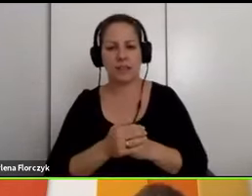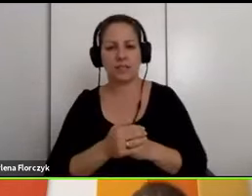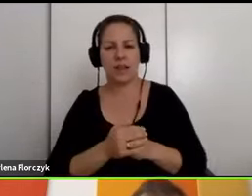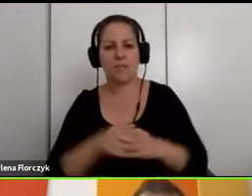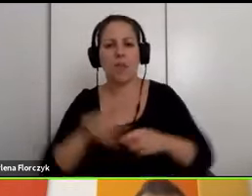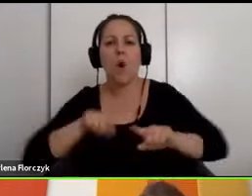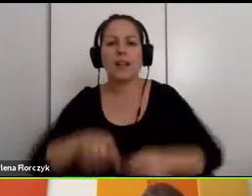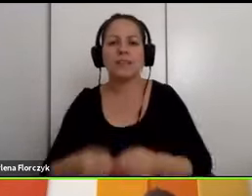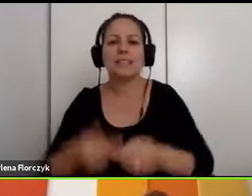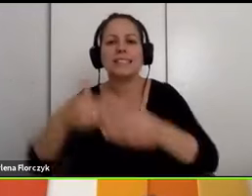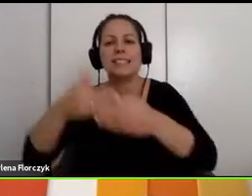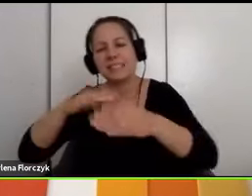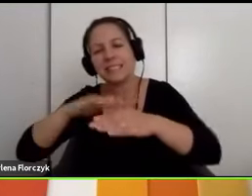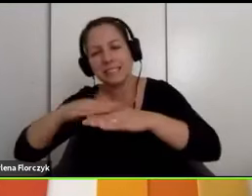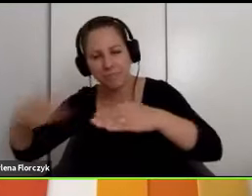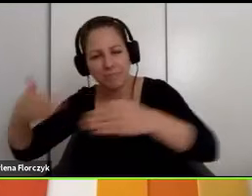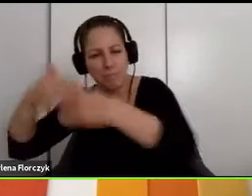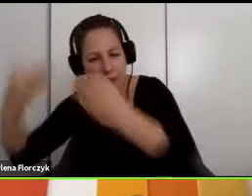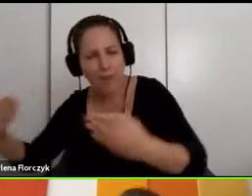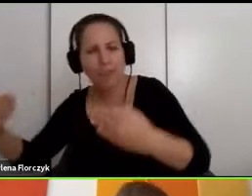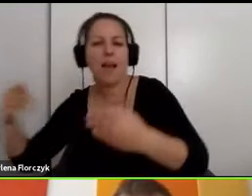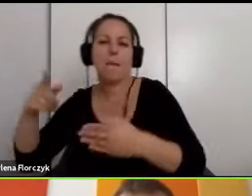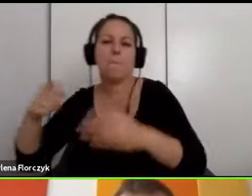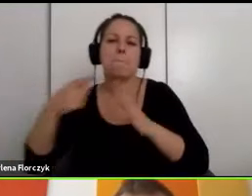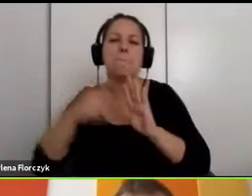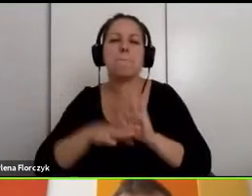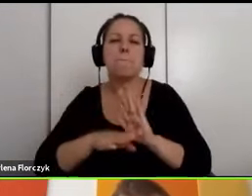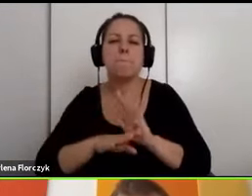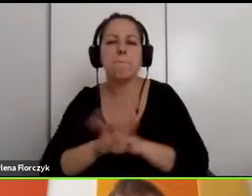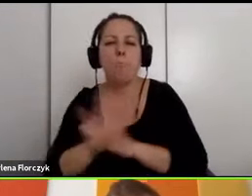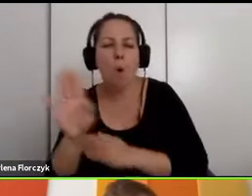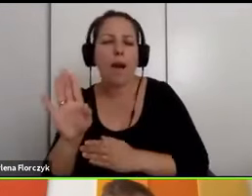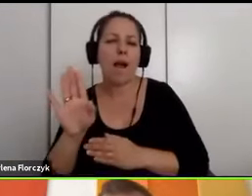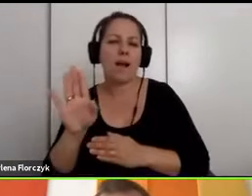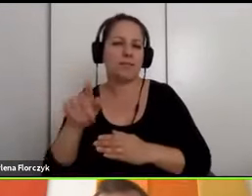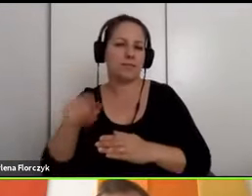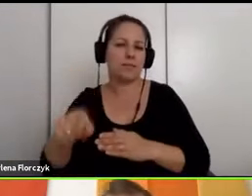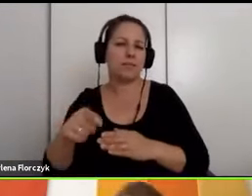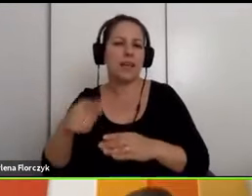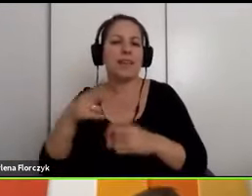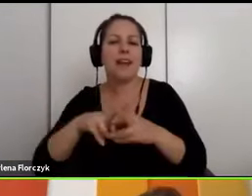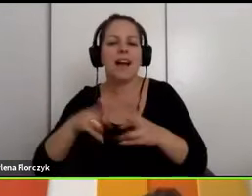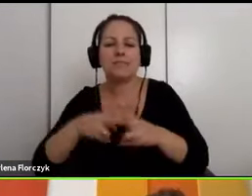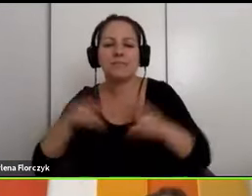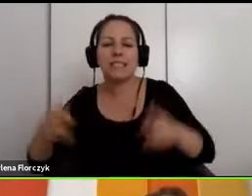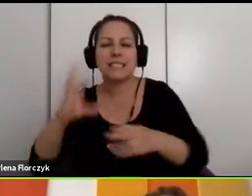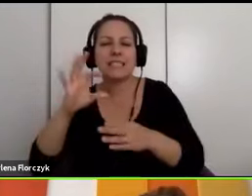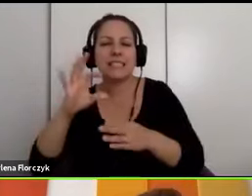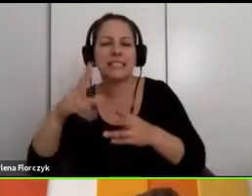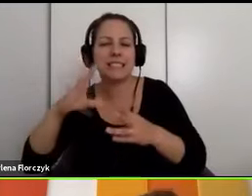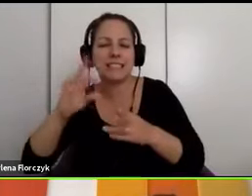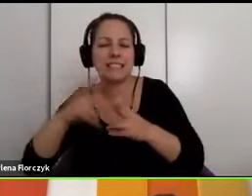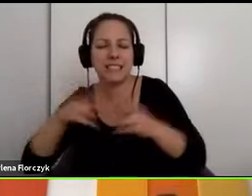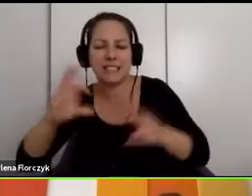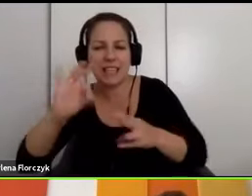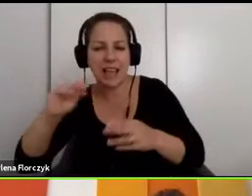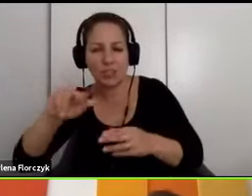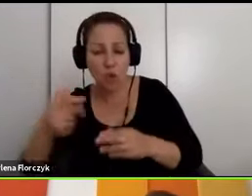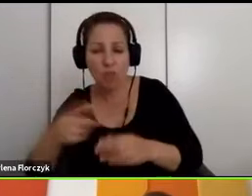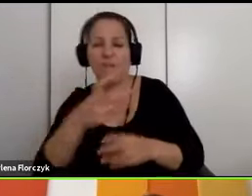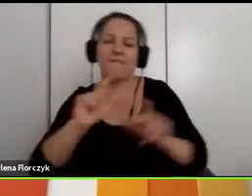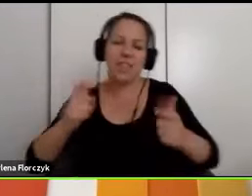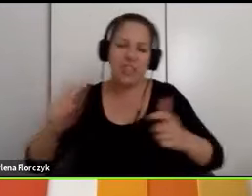organizacją spektakli, prób, pokazów na pół sezonu, też wydarzeń. I to jest ciekawe o tyle,